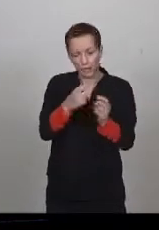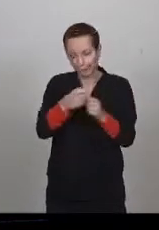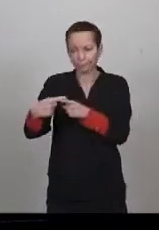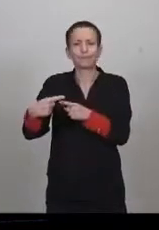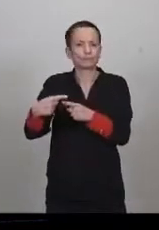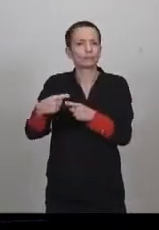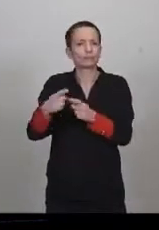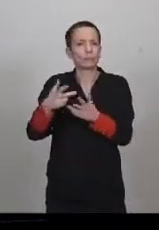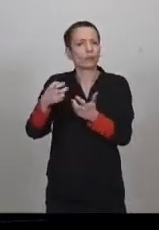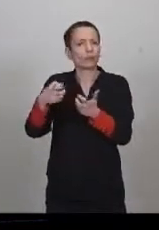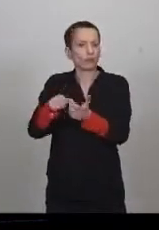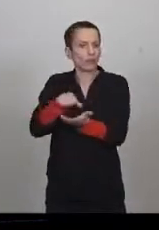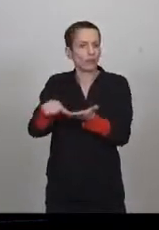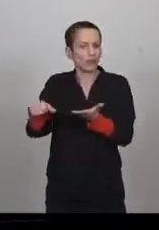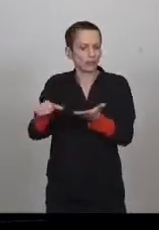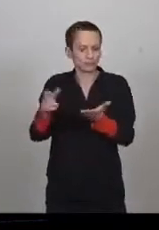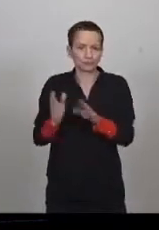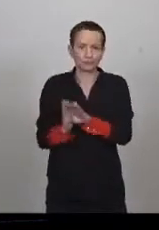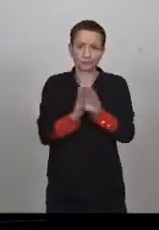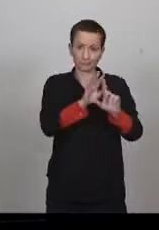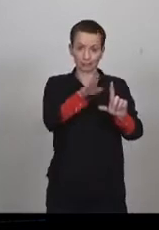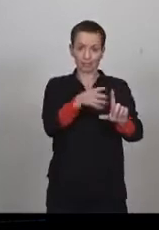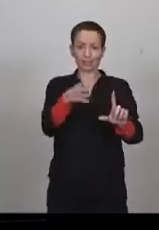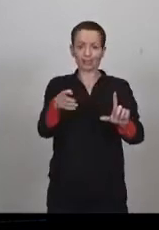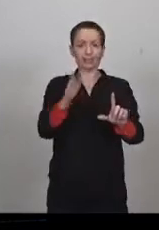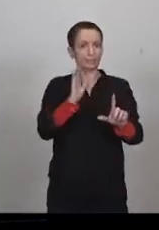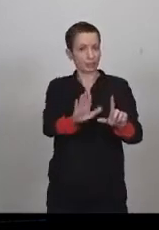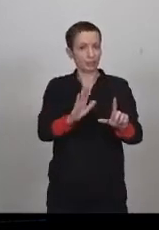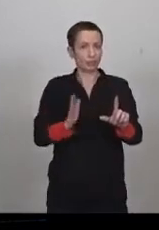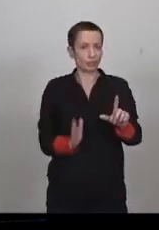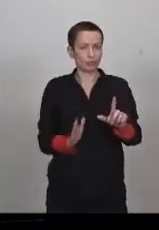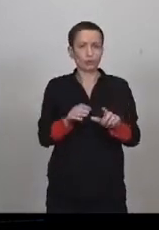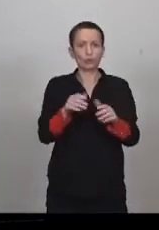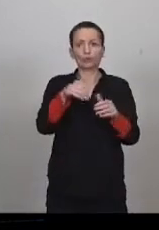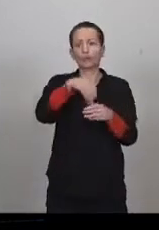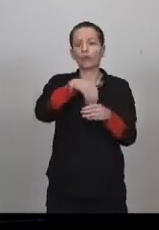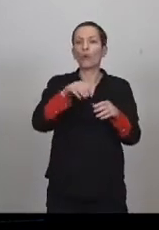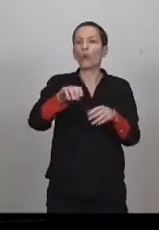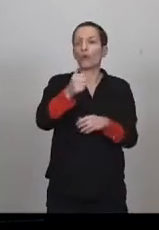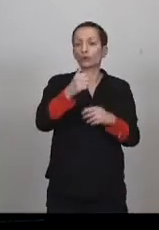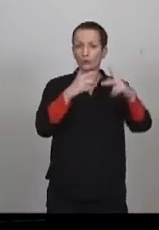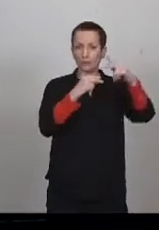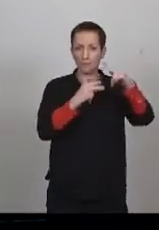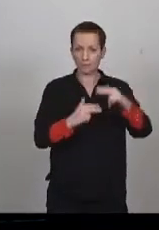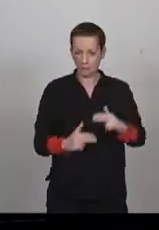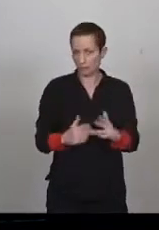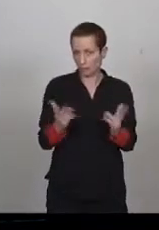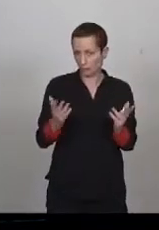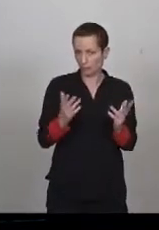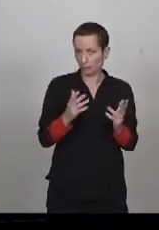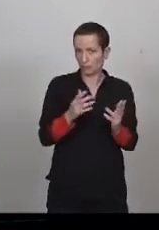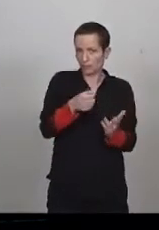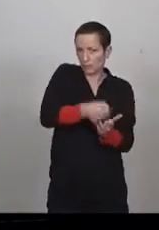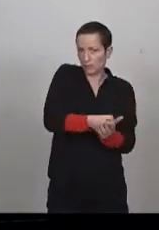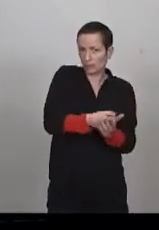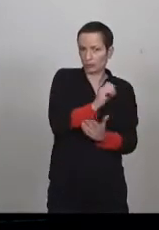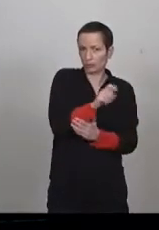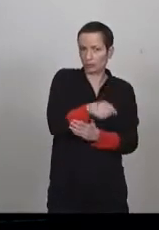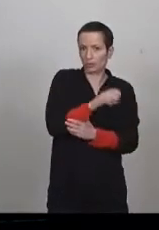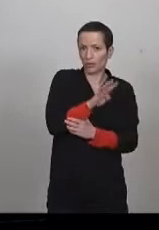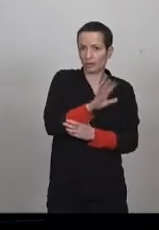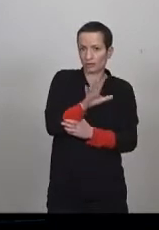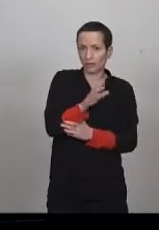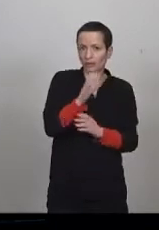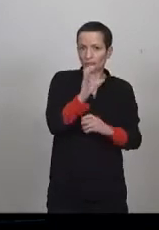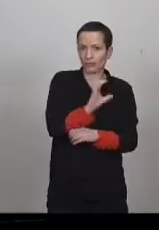montant à payer. Cette grille bordelaise comprend 11 tranches avec des tarifs échelonnés, donc le plus faible étant de 0,45